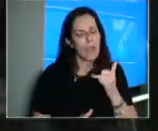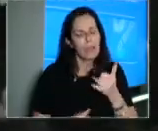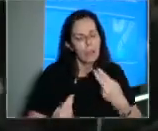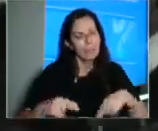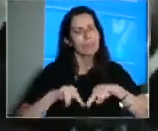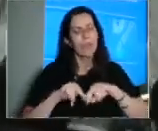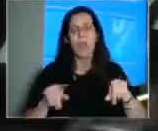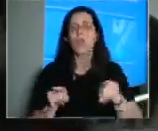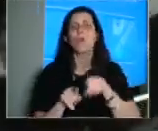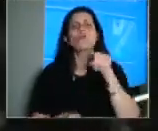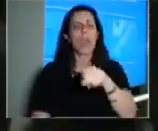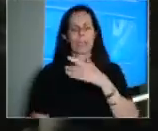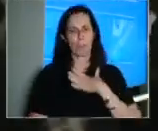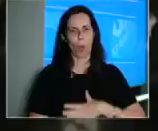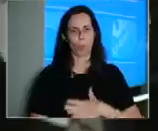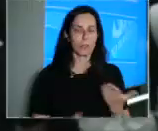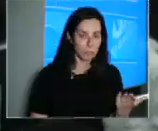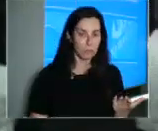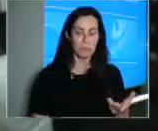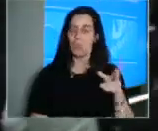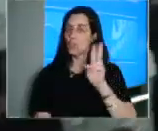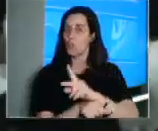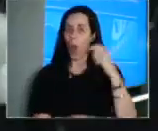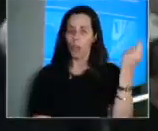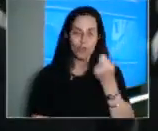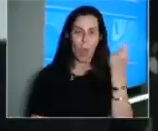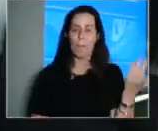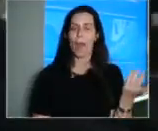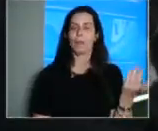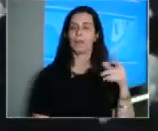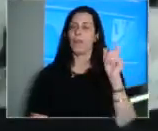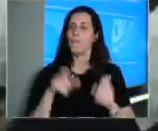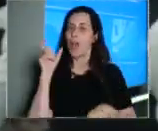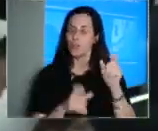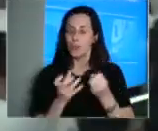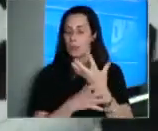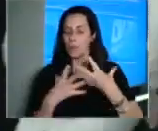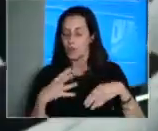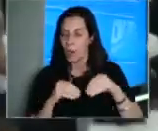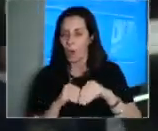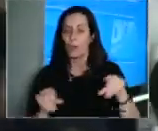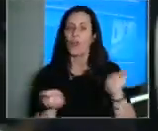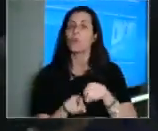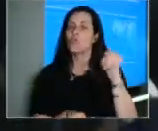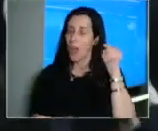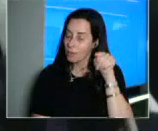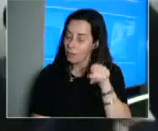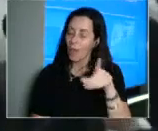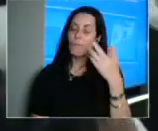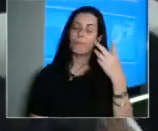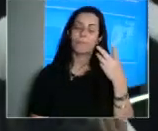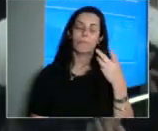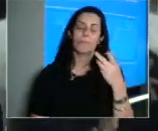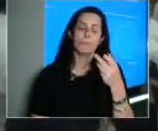אבל כמו שאתם הייתם רוצים. כלומר, שמירת שבת, ואנשים שיקימו משפחות כפי ש... אתה יודע,